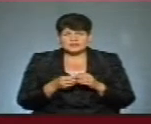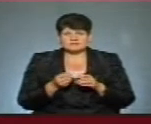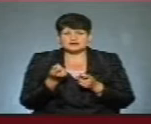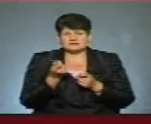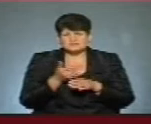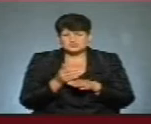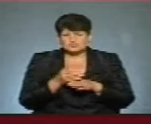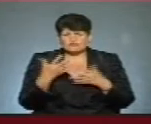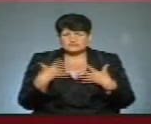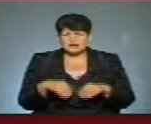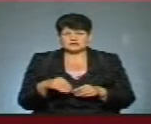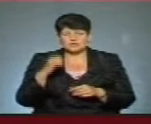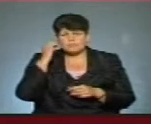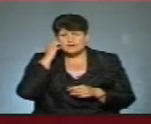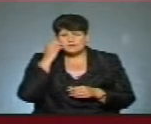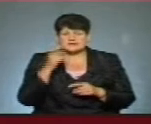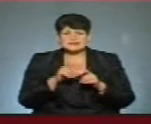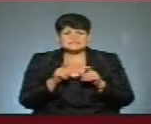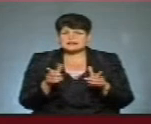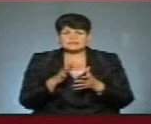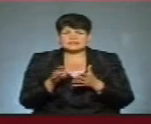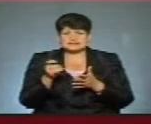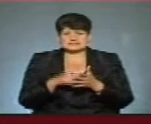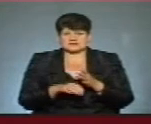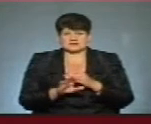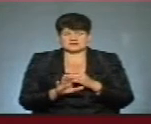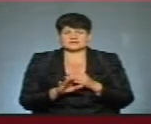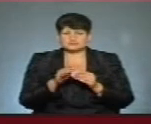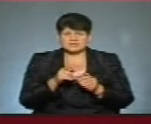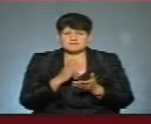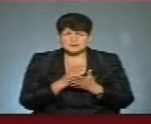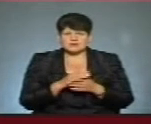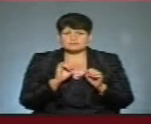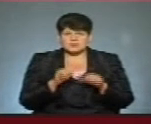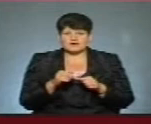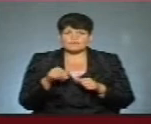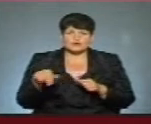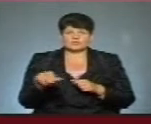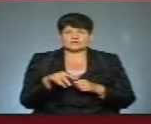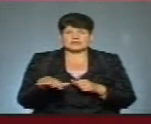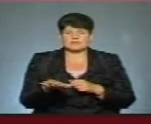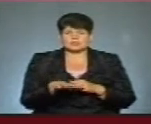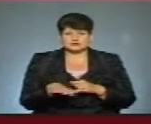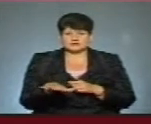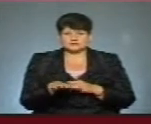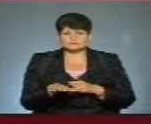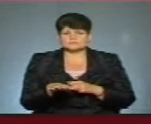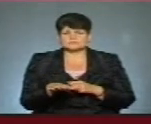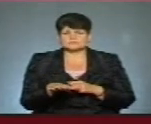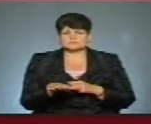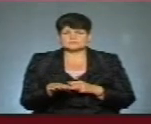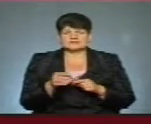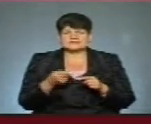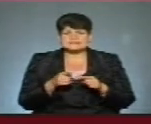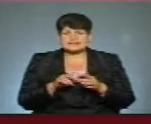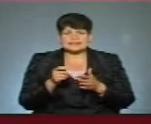пам'яті. І заклад не є закритий. Підопічні мають право переміщуватись по території геріатричного пансіонату. Це не